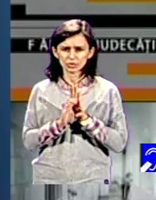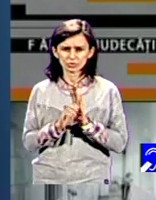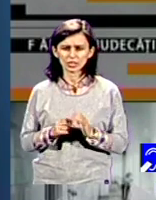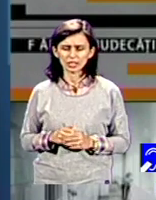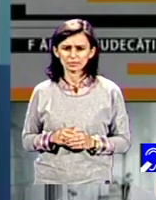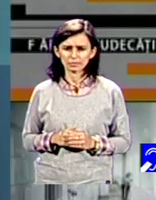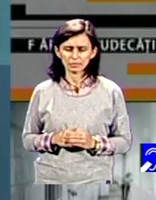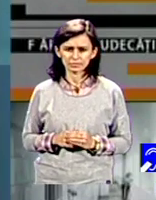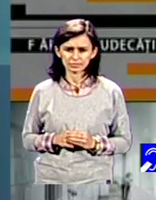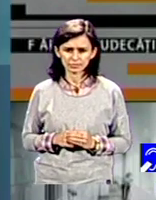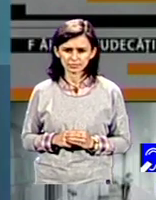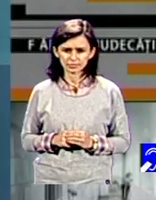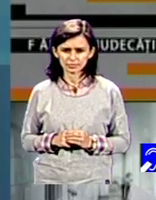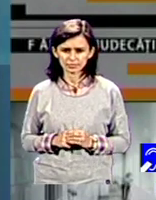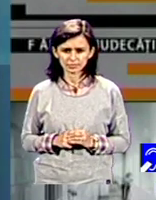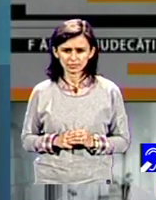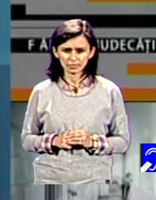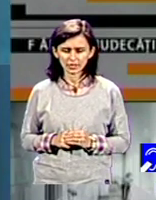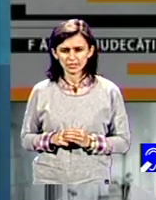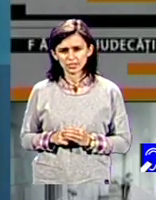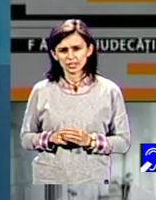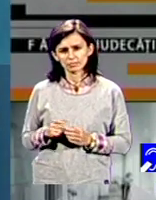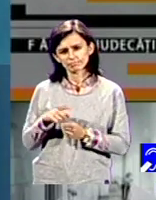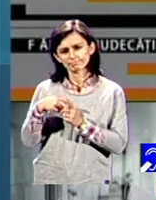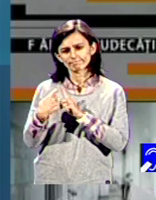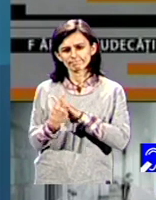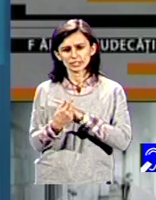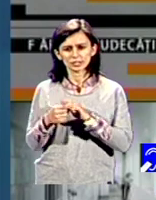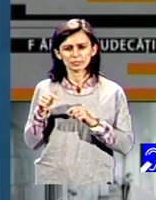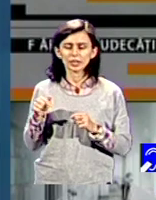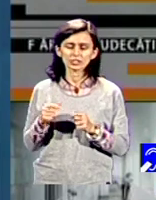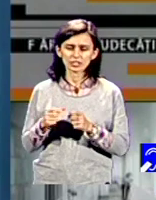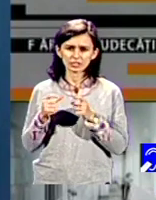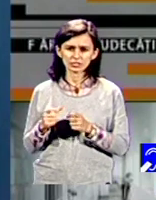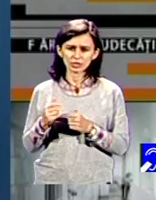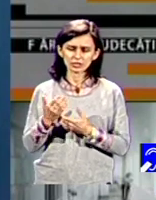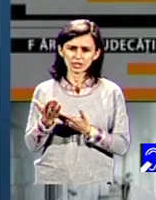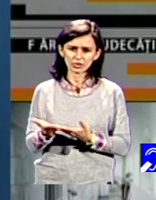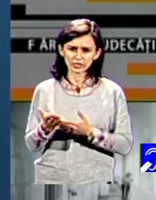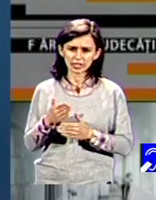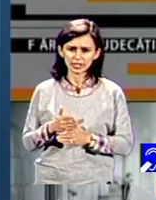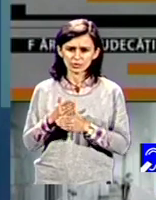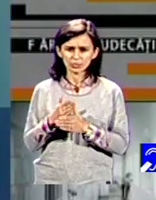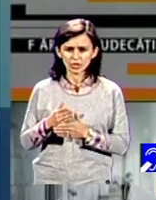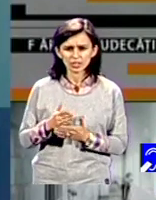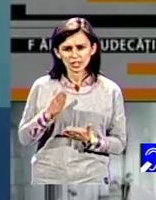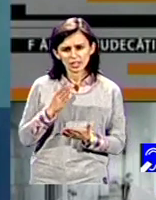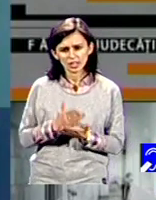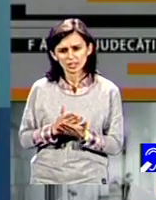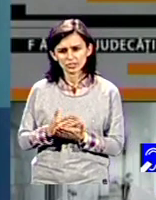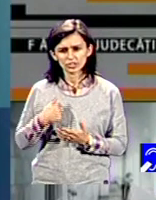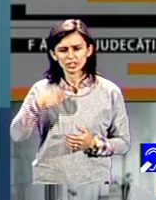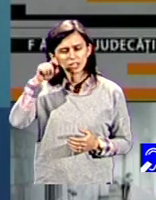aici și până la a întoarce toată această situație pe dos Adică a oferi suport luarea deciziilor Eu cred că din păcate